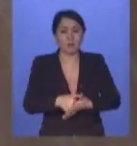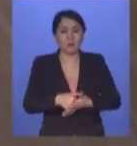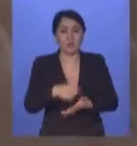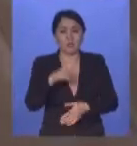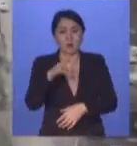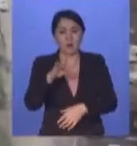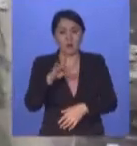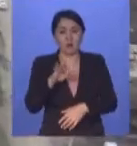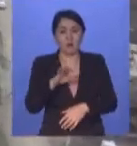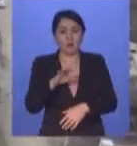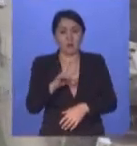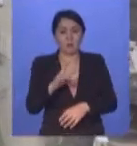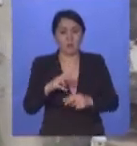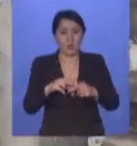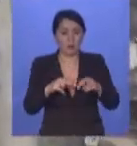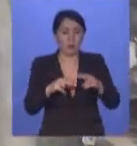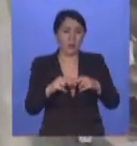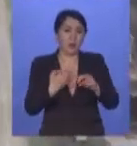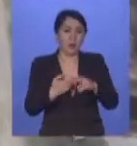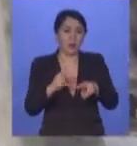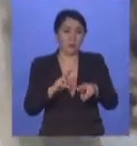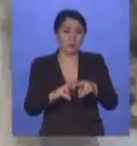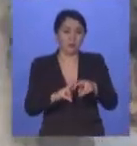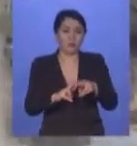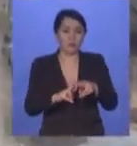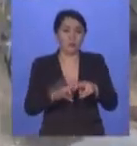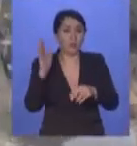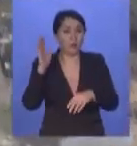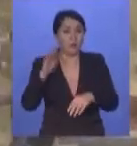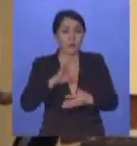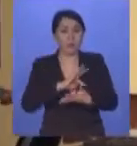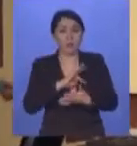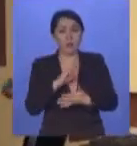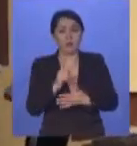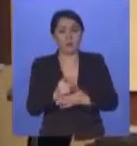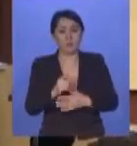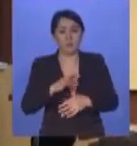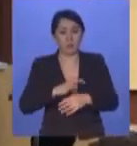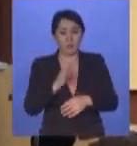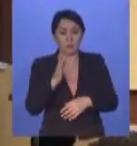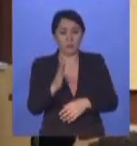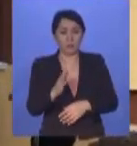конструкциялары құрастырыла бастады. Сонымен қатар, сумен жабдықтау жұмысы жүргізіліп жатыр.